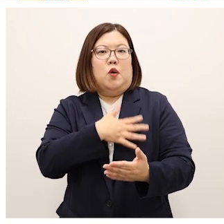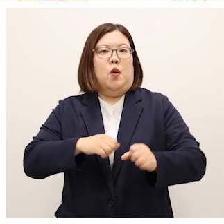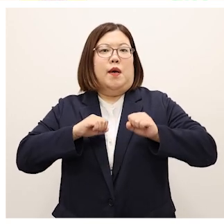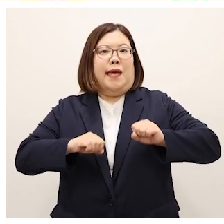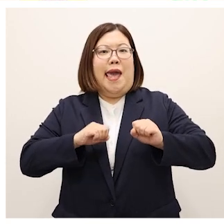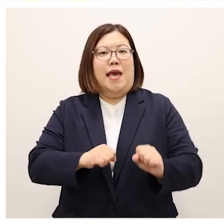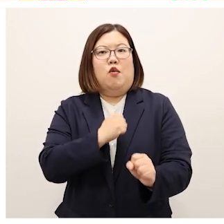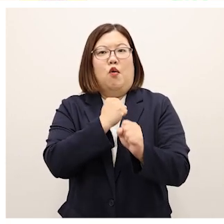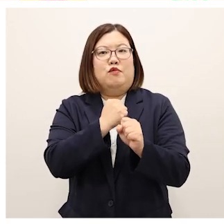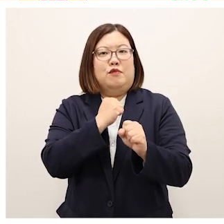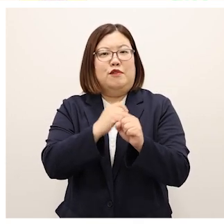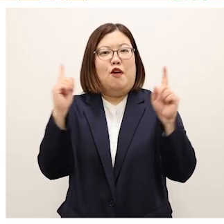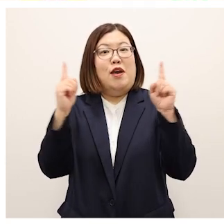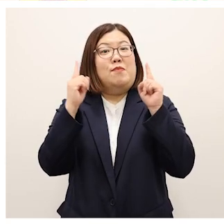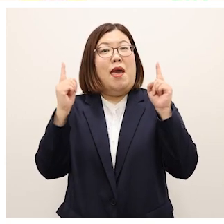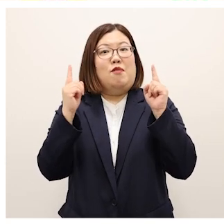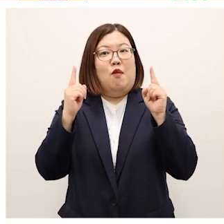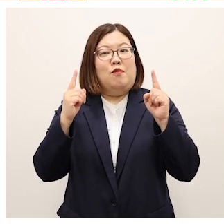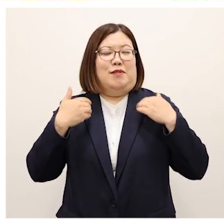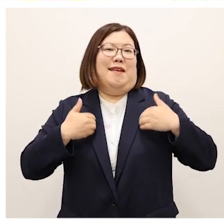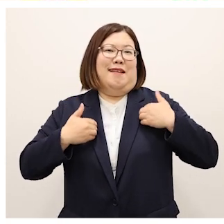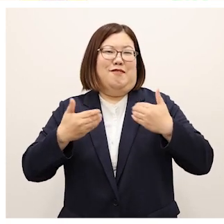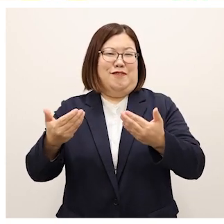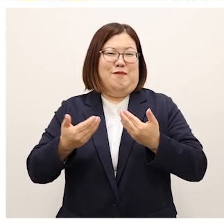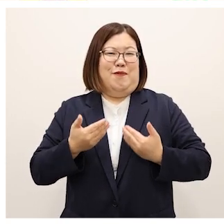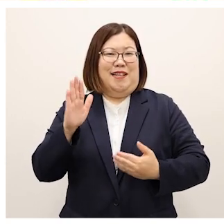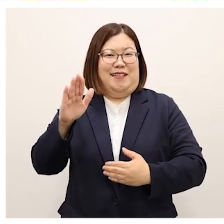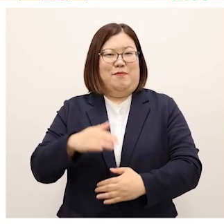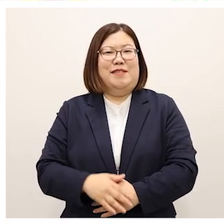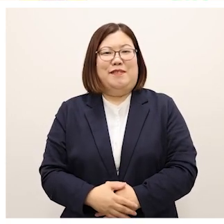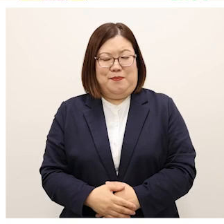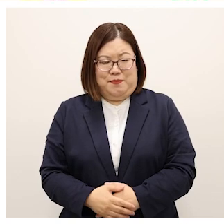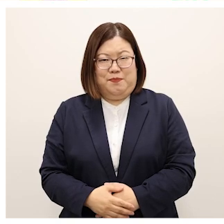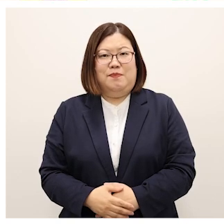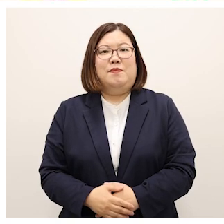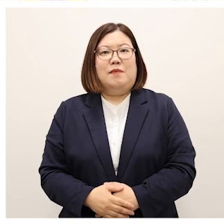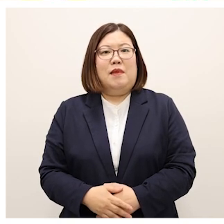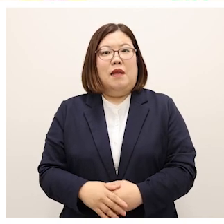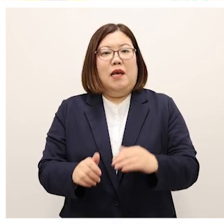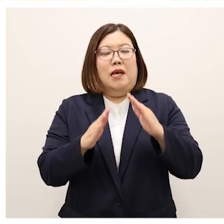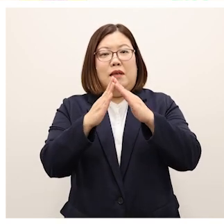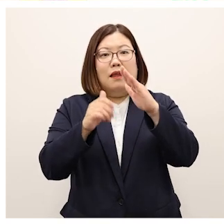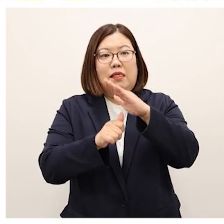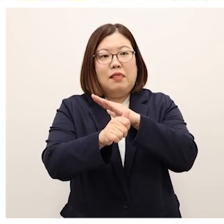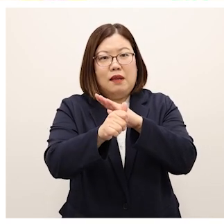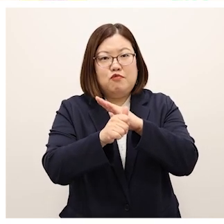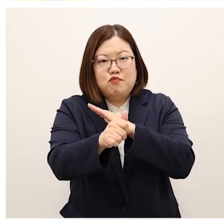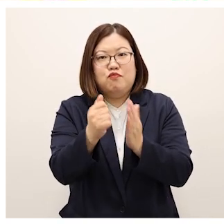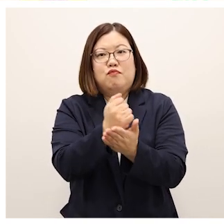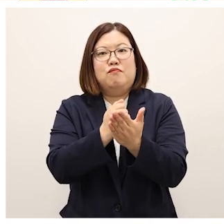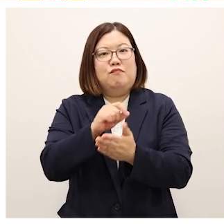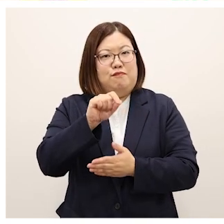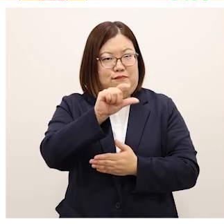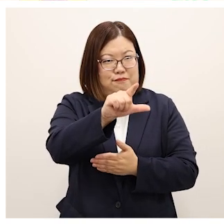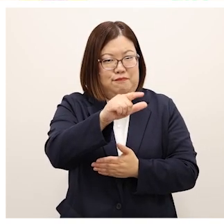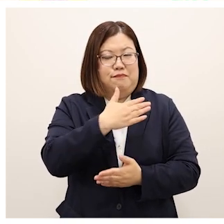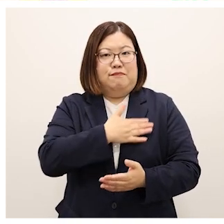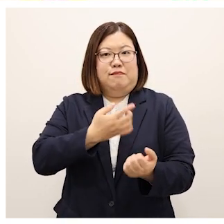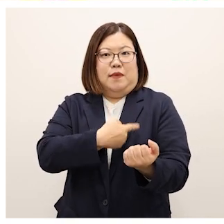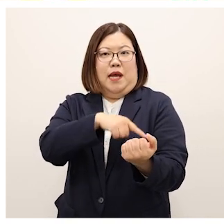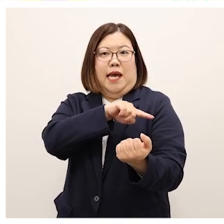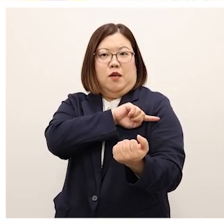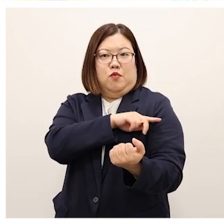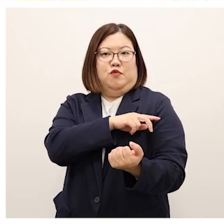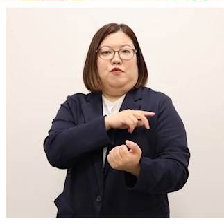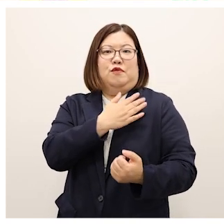誰でも気軽に参加できる身近な健康づくりのイベントとして好評をいただいております。外出の